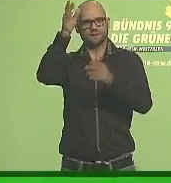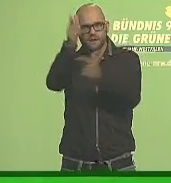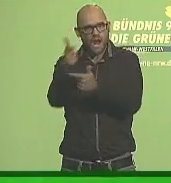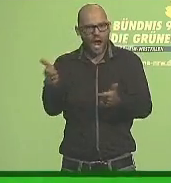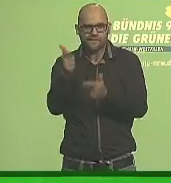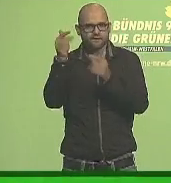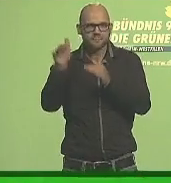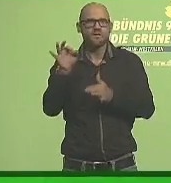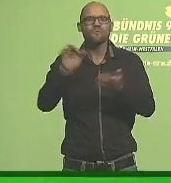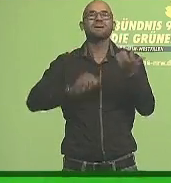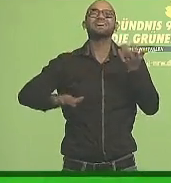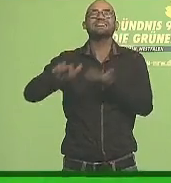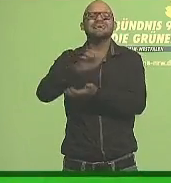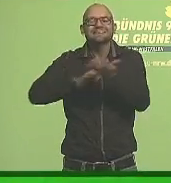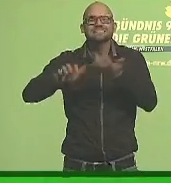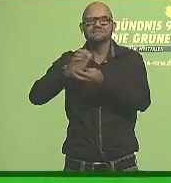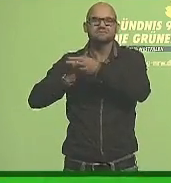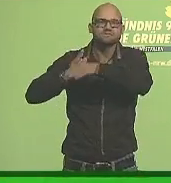um